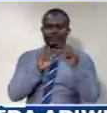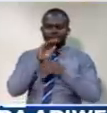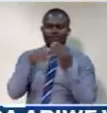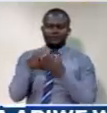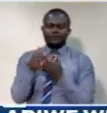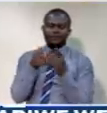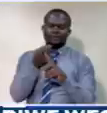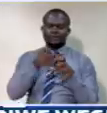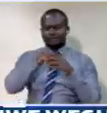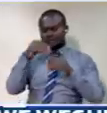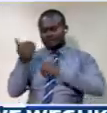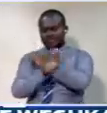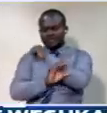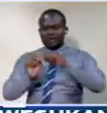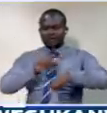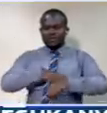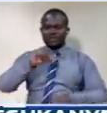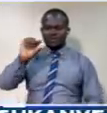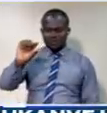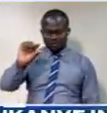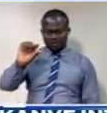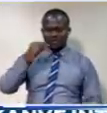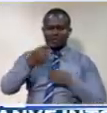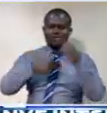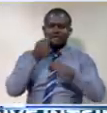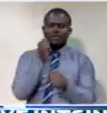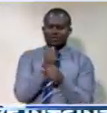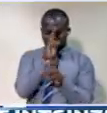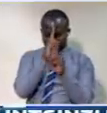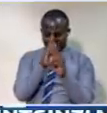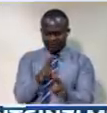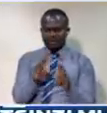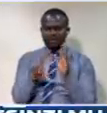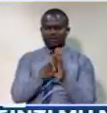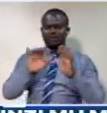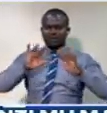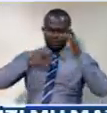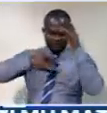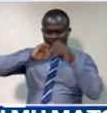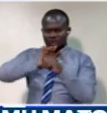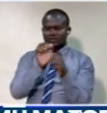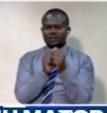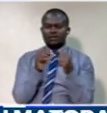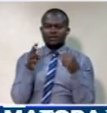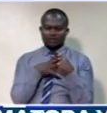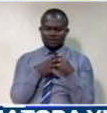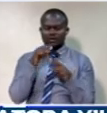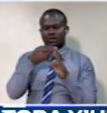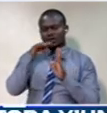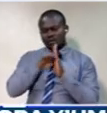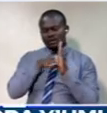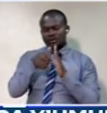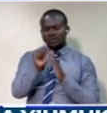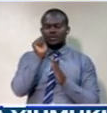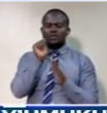mu mahanga by'igihe gito zizakomeza gukora hubahirizwa amabwiriza yo kwirinda COVID-19. Urutonde rw'izo